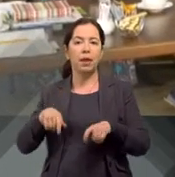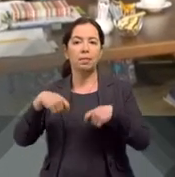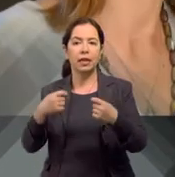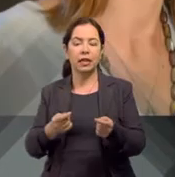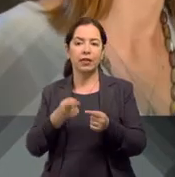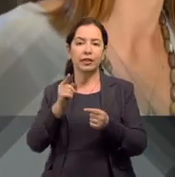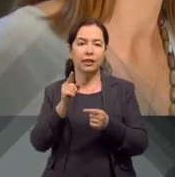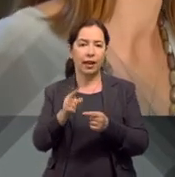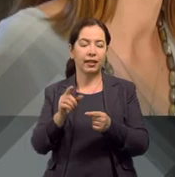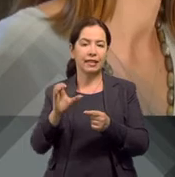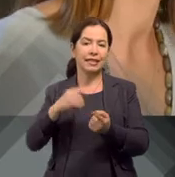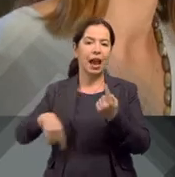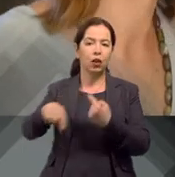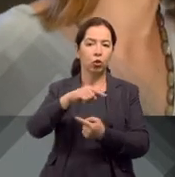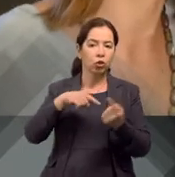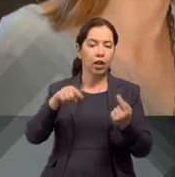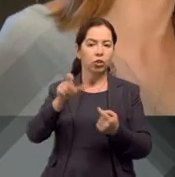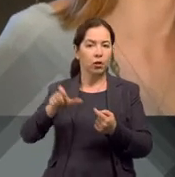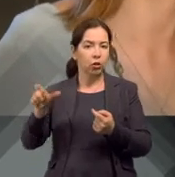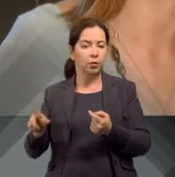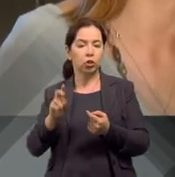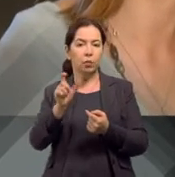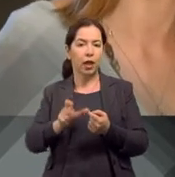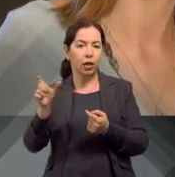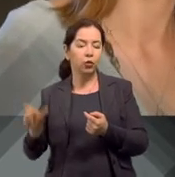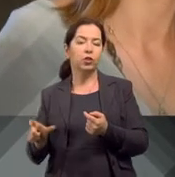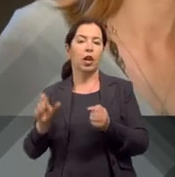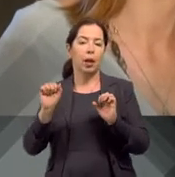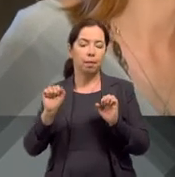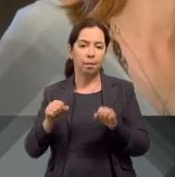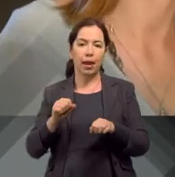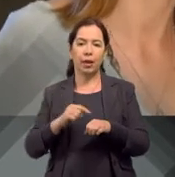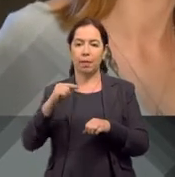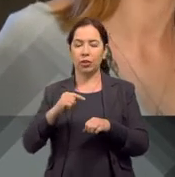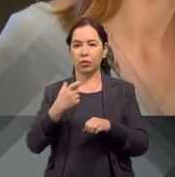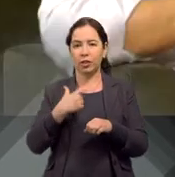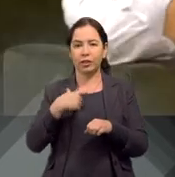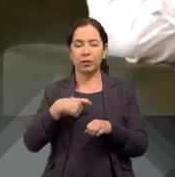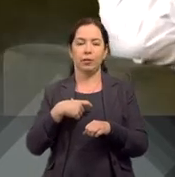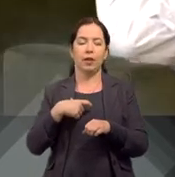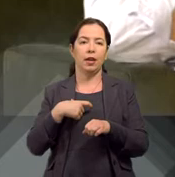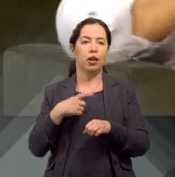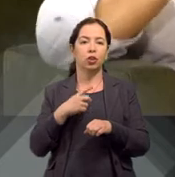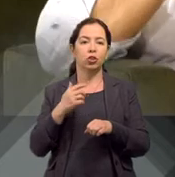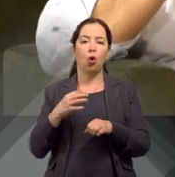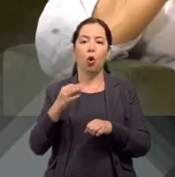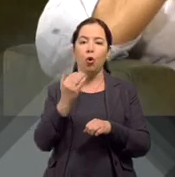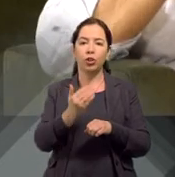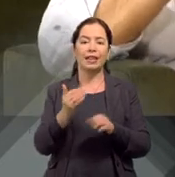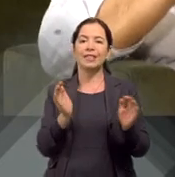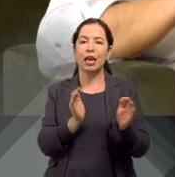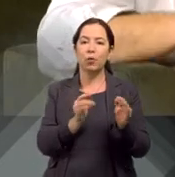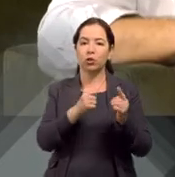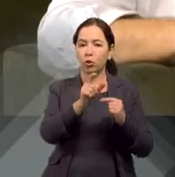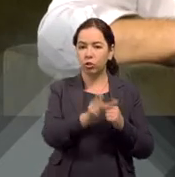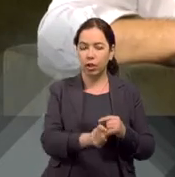чтобы, как сказал Тимофей, они смогли почувствовать себя в этой комнате с подушками. Спасибо. Смотрите,